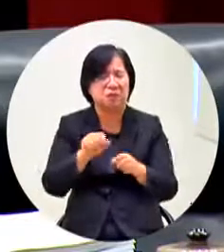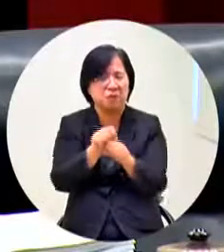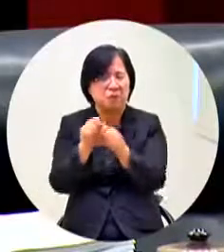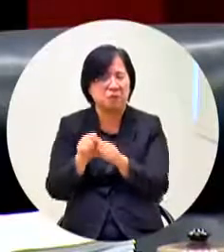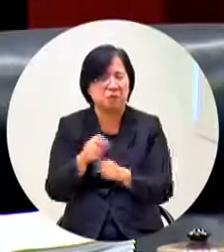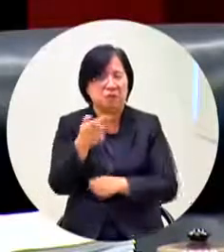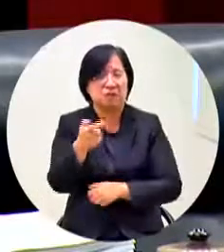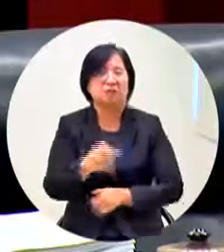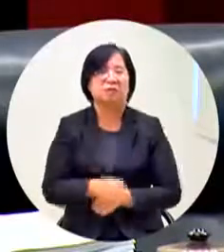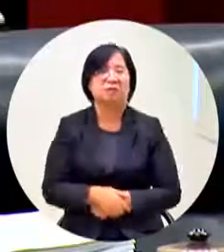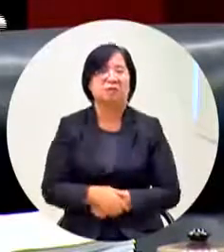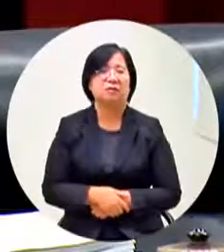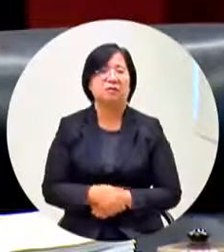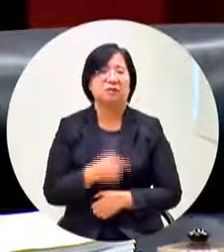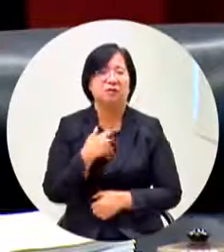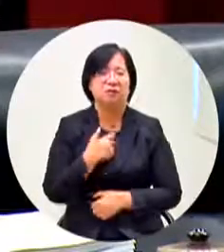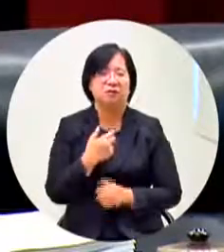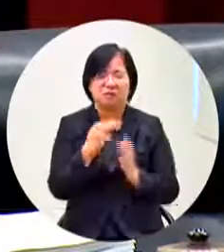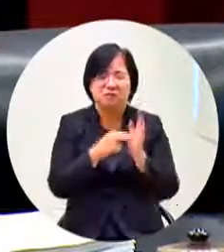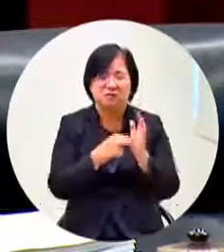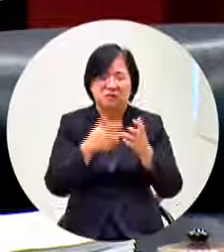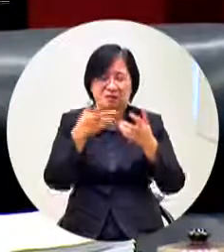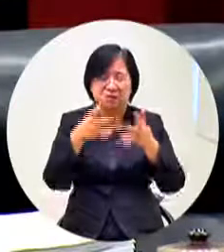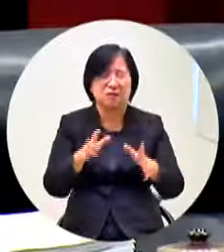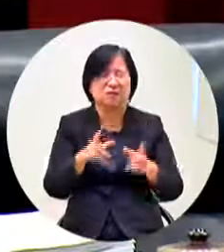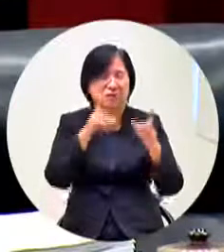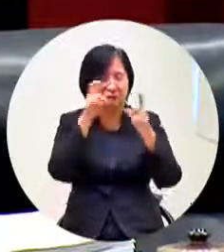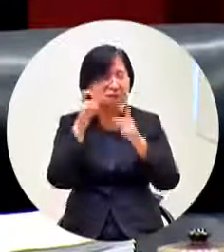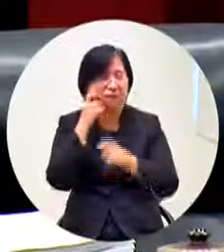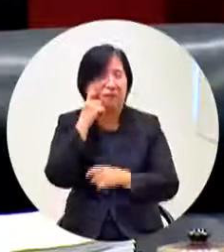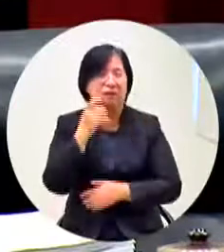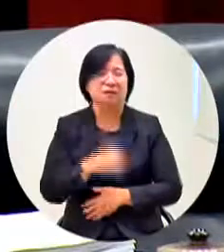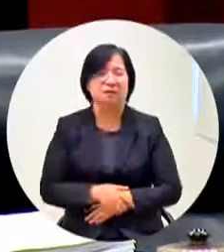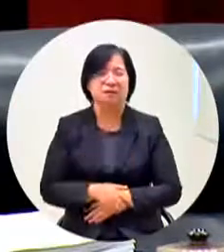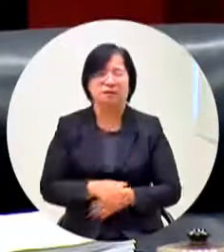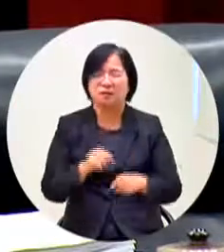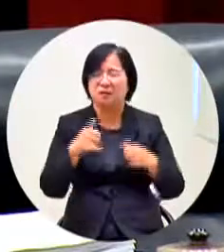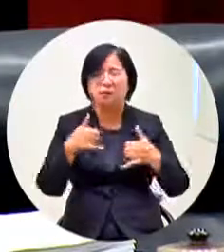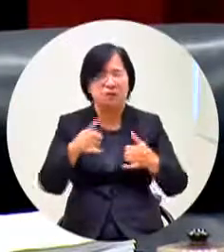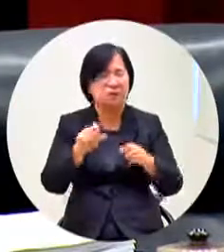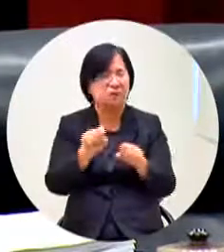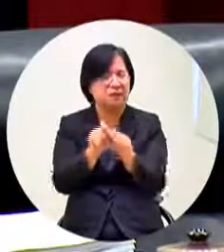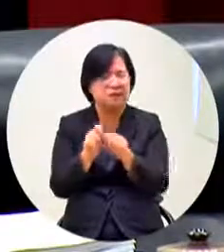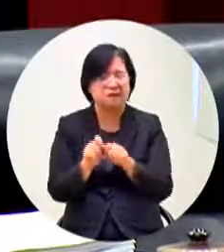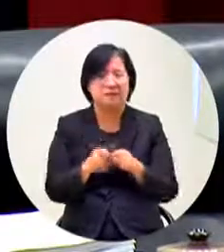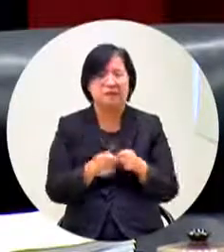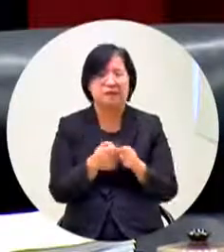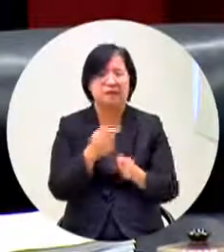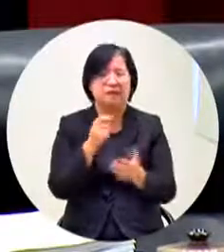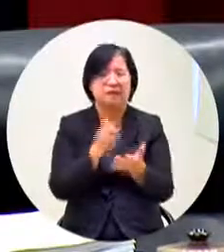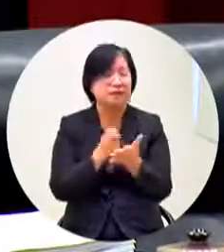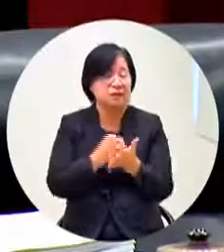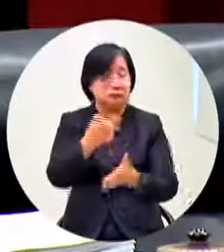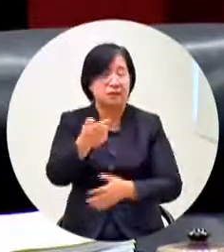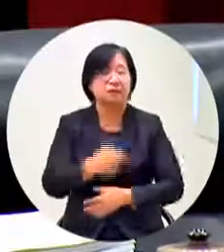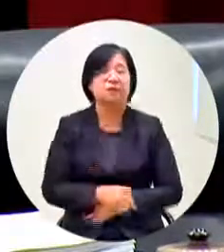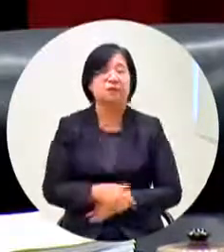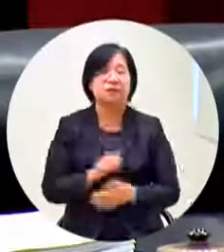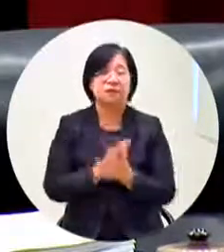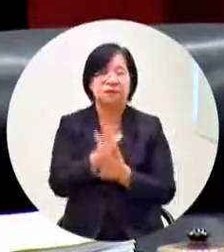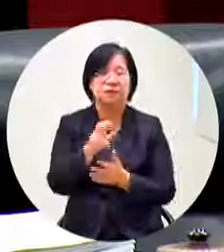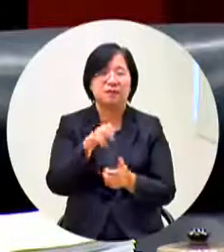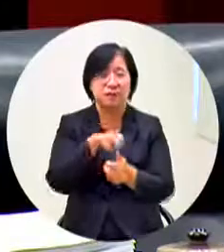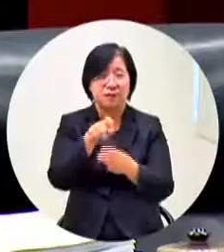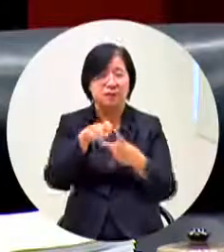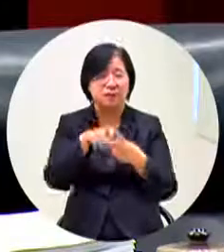我没有办法一一举列那个照片，真的有的是糟透了。可是后来啊，养工处感谢一下，拜托你